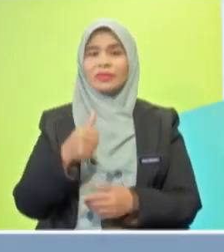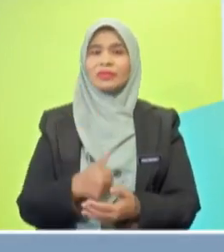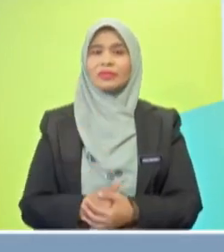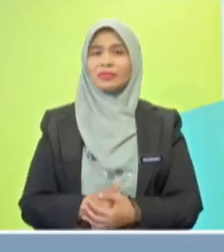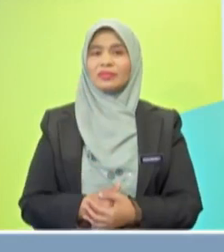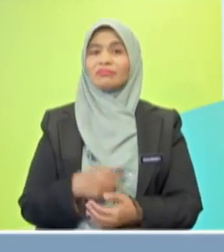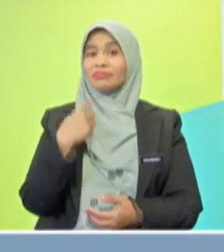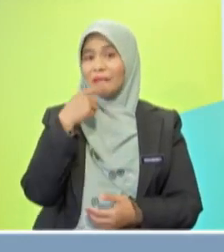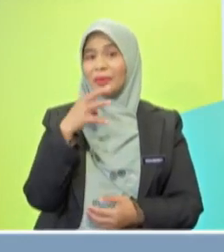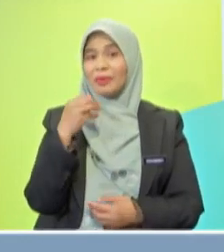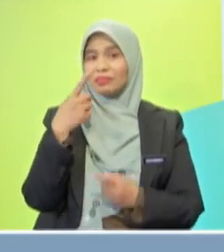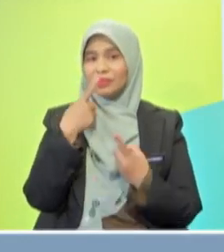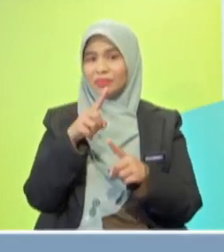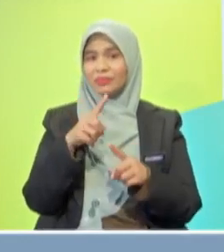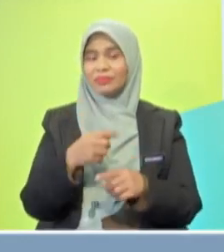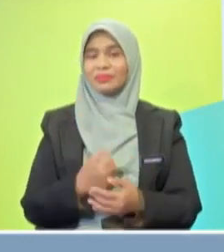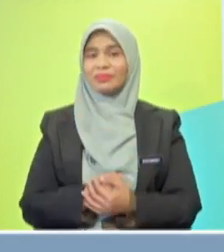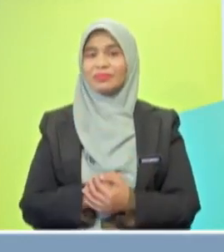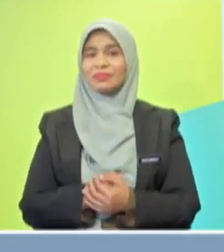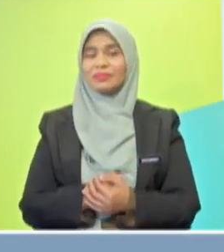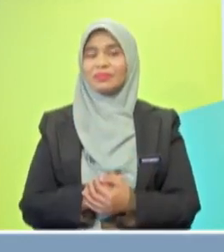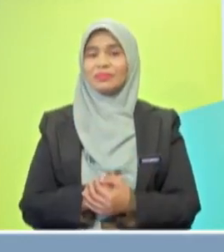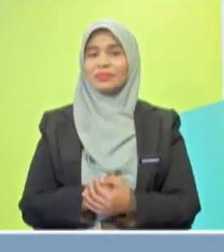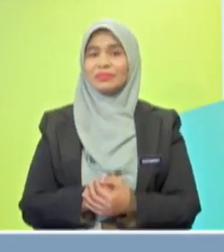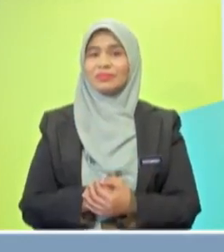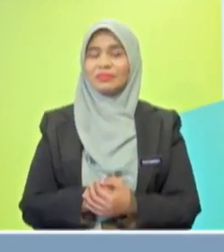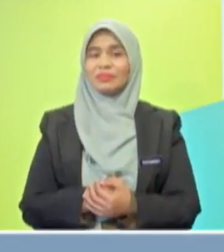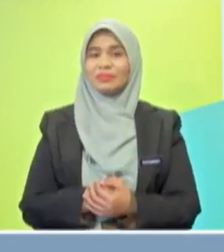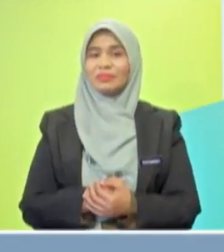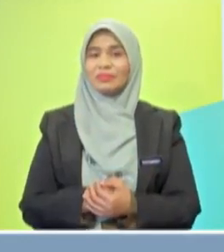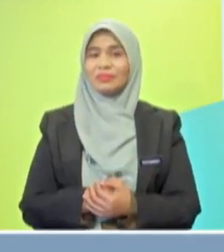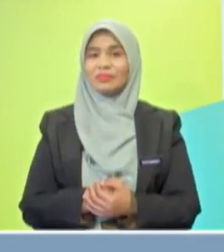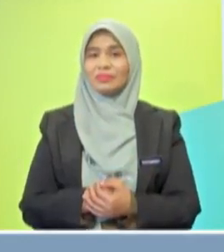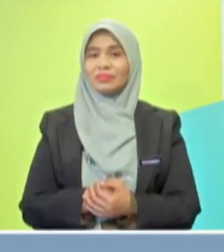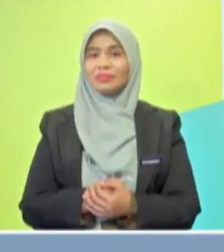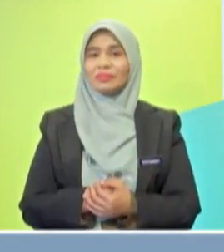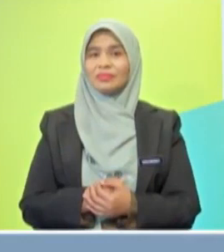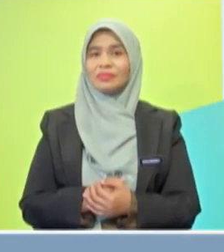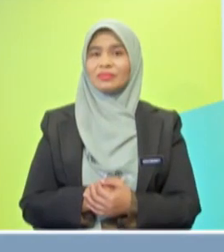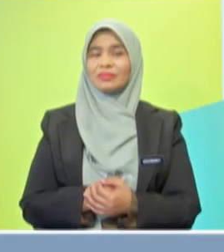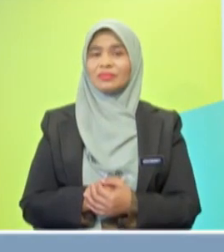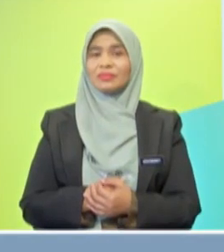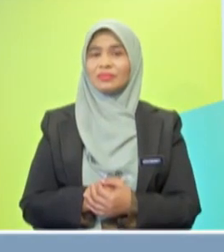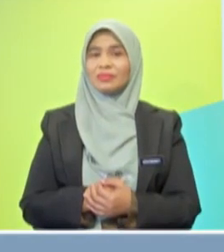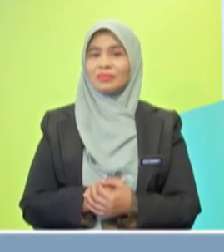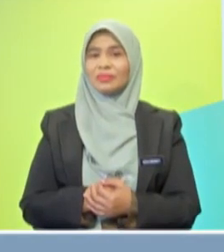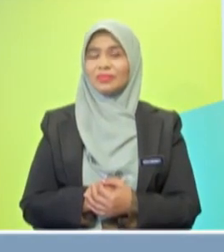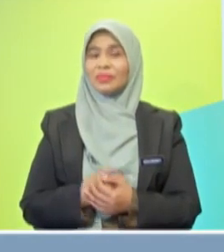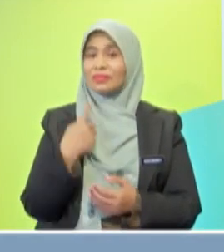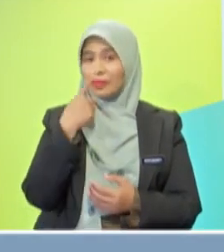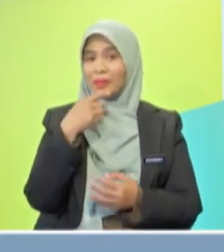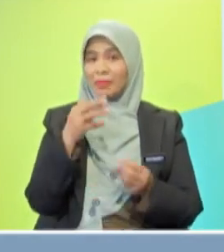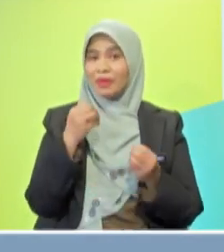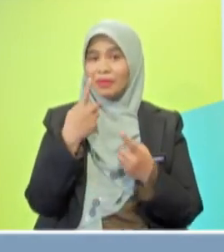light dia. Baiklah. Kita bagi peluang pada kawan lain. Siapa? Ada tak?